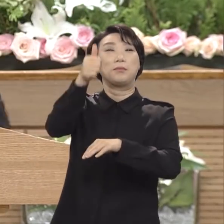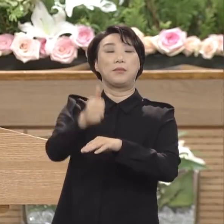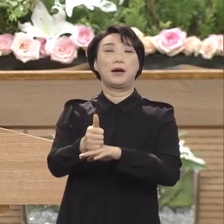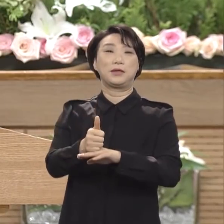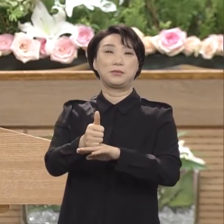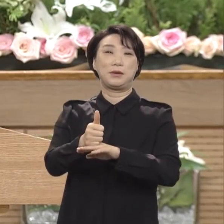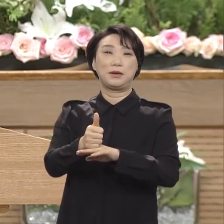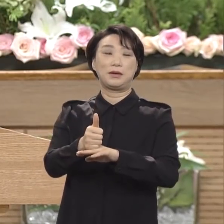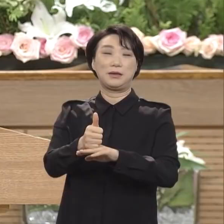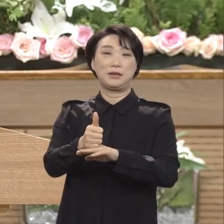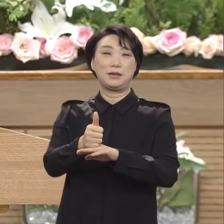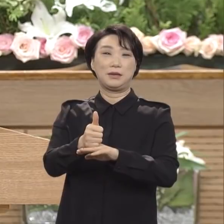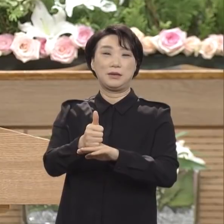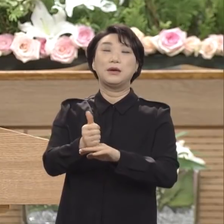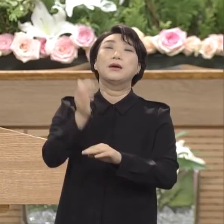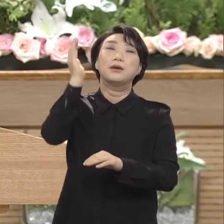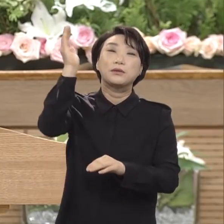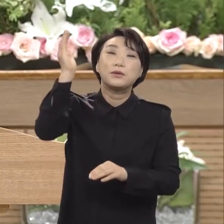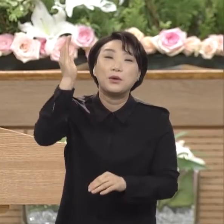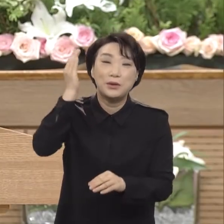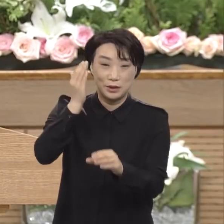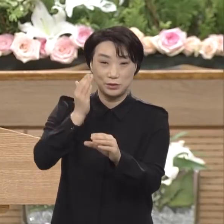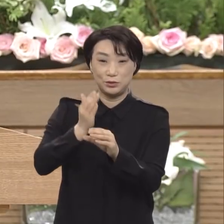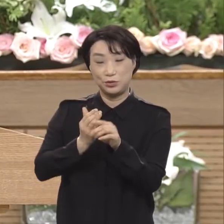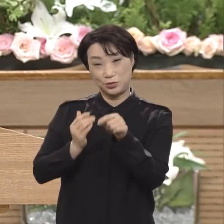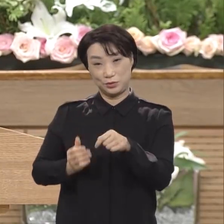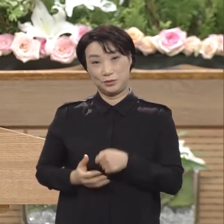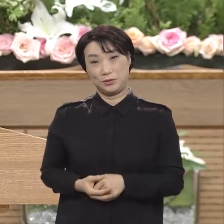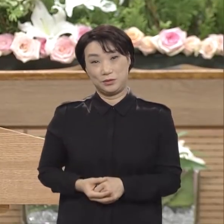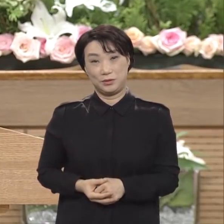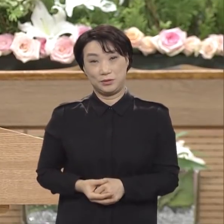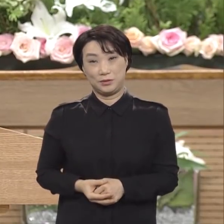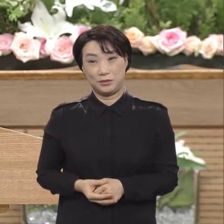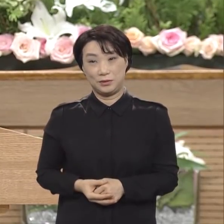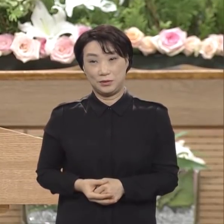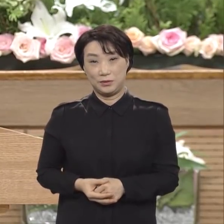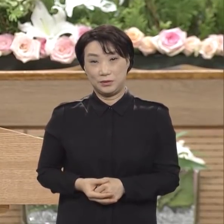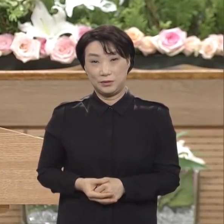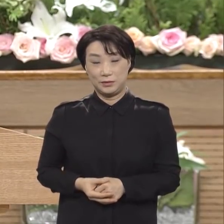고별에 지금 말씀을